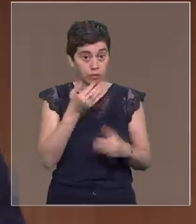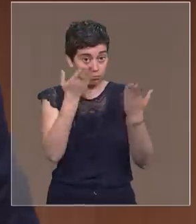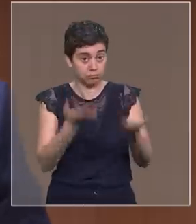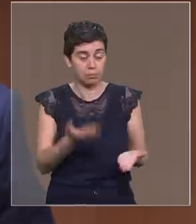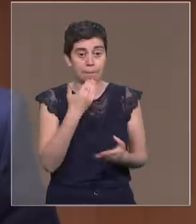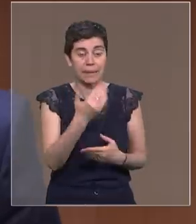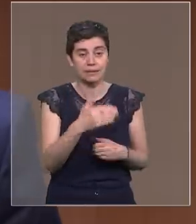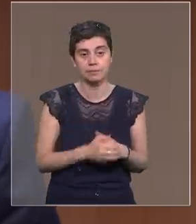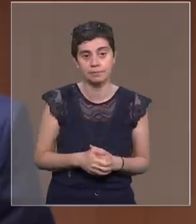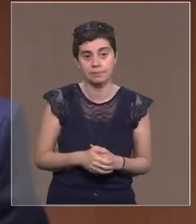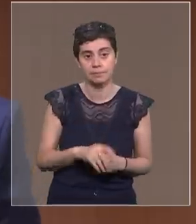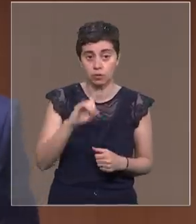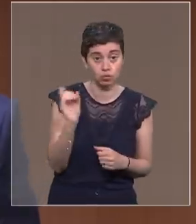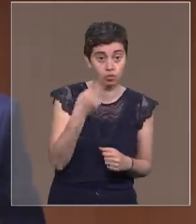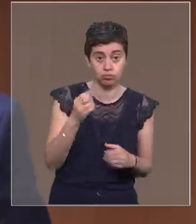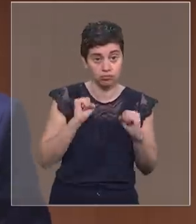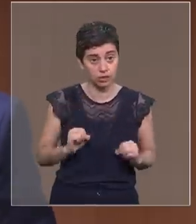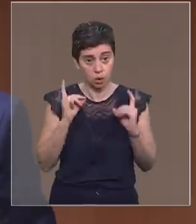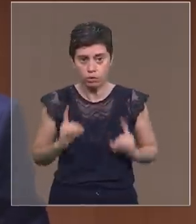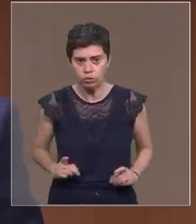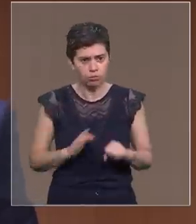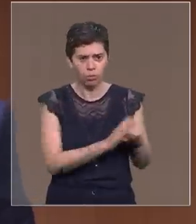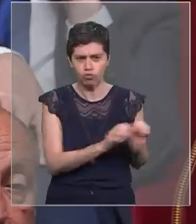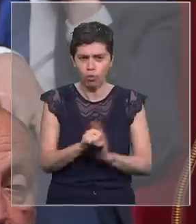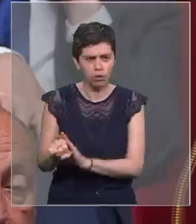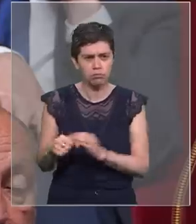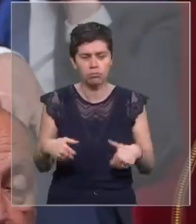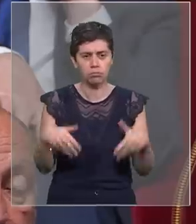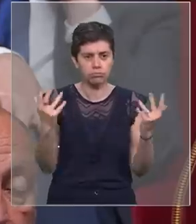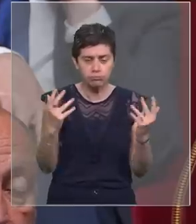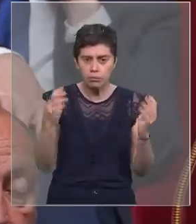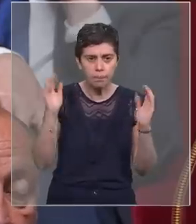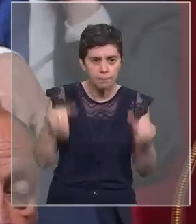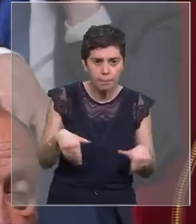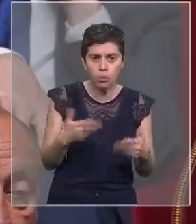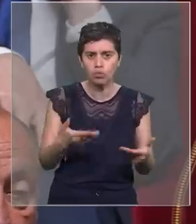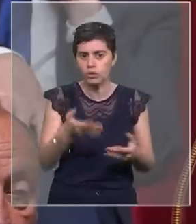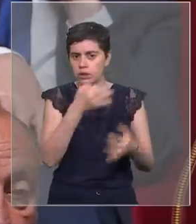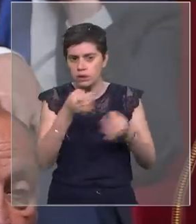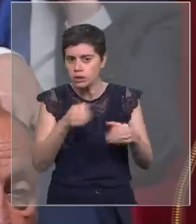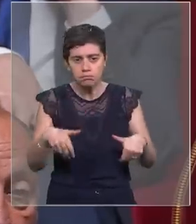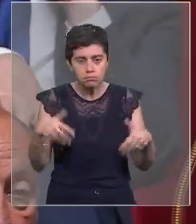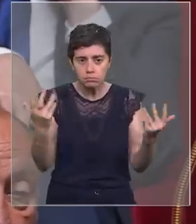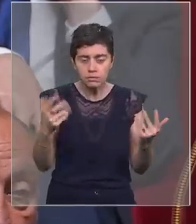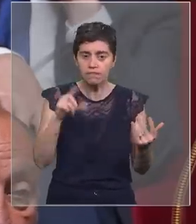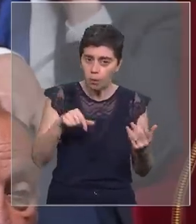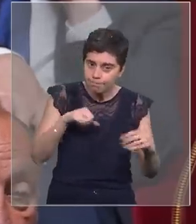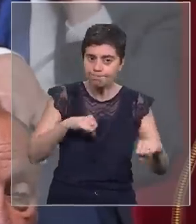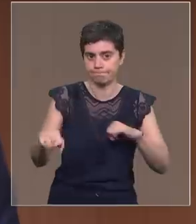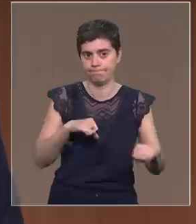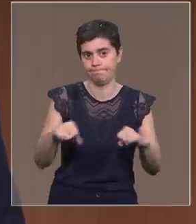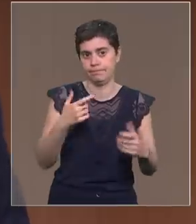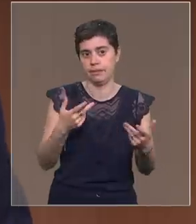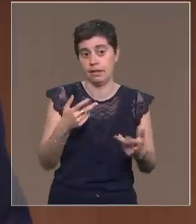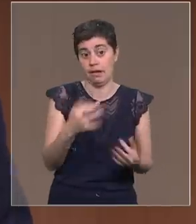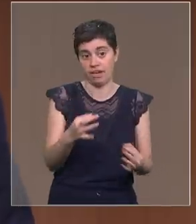remercie l'ensemble des parlementaires, quels que soient les bancs et quel que soit ce que j'ai pu entendre aujourd'hui, de la mobilisation sur les questions du